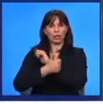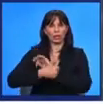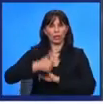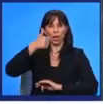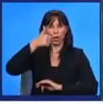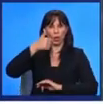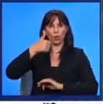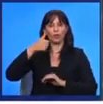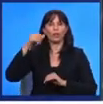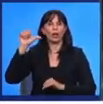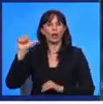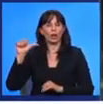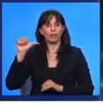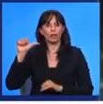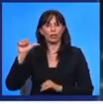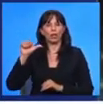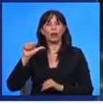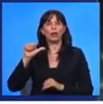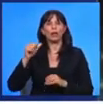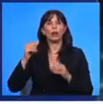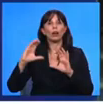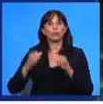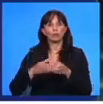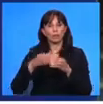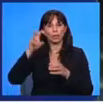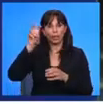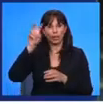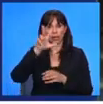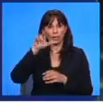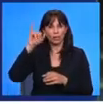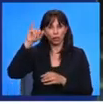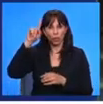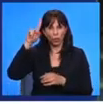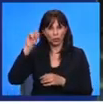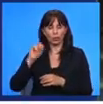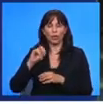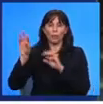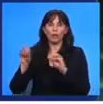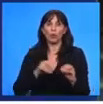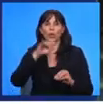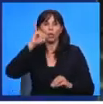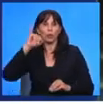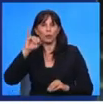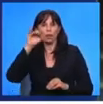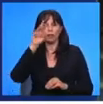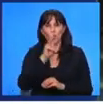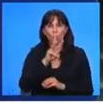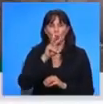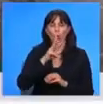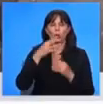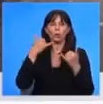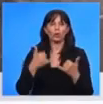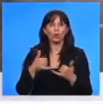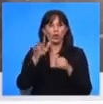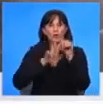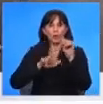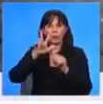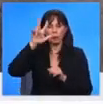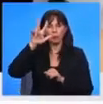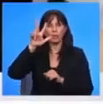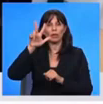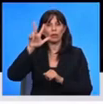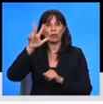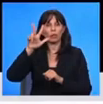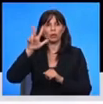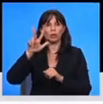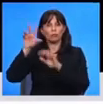חטיבת עציוני. במהלך המלחמה הם עברו מלחימה בעזה לפעילות ביהודה ושומרון. כעת תופסים קו בצפון הארץ, נעים וניידים,